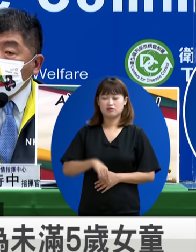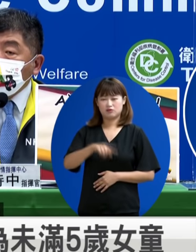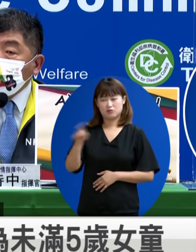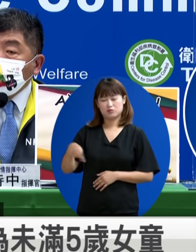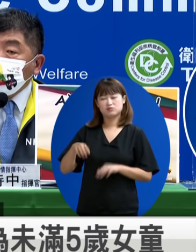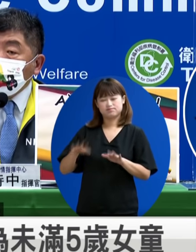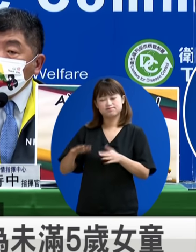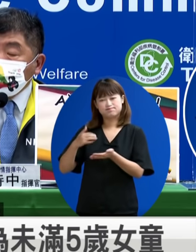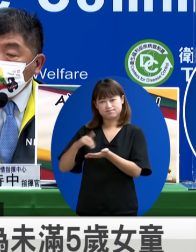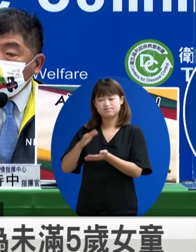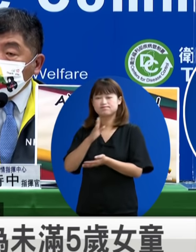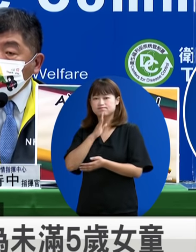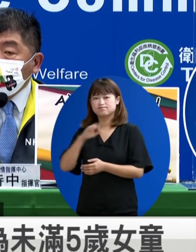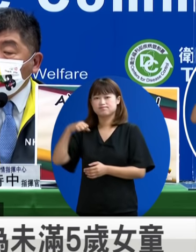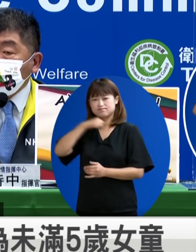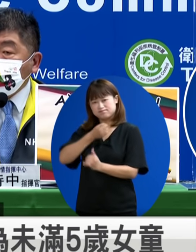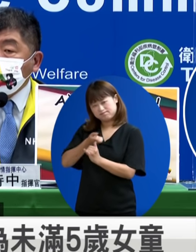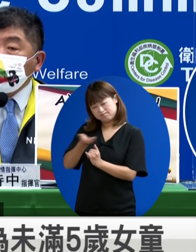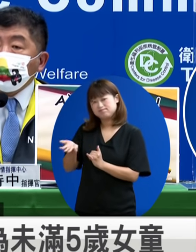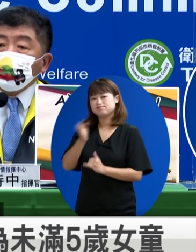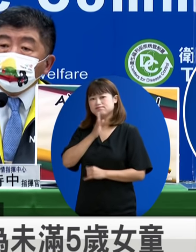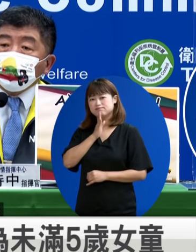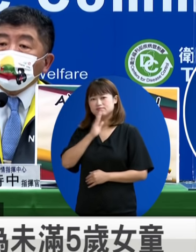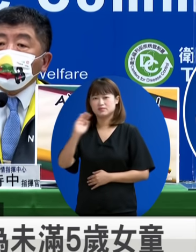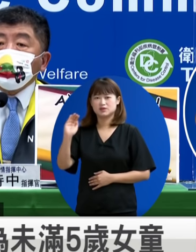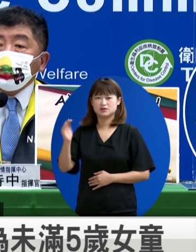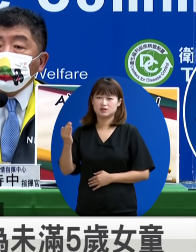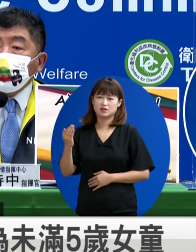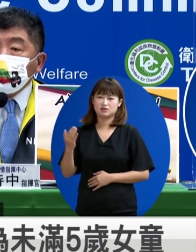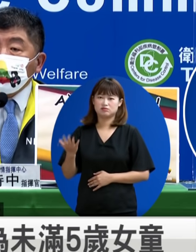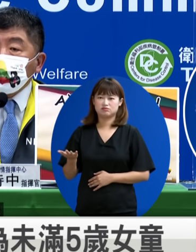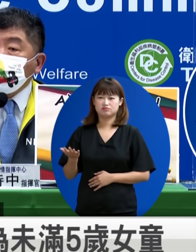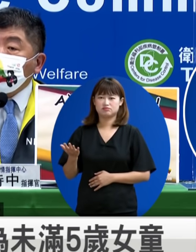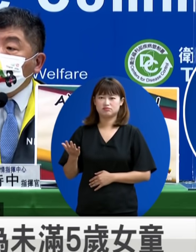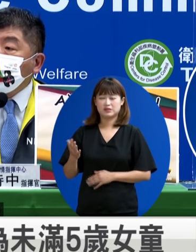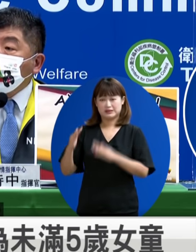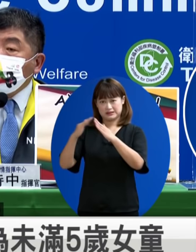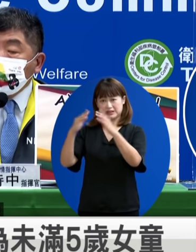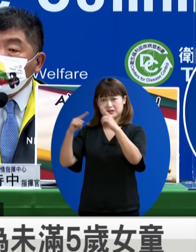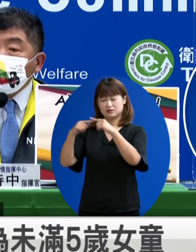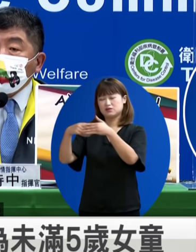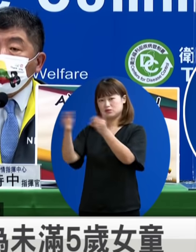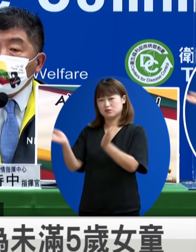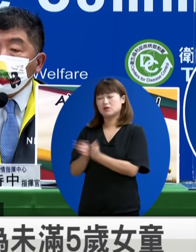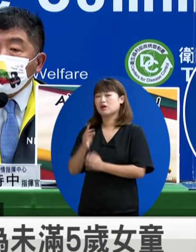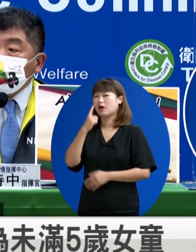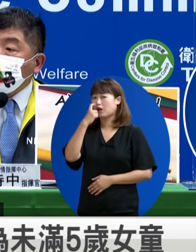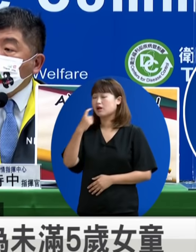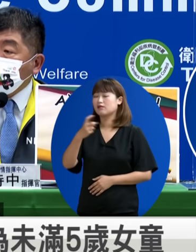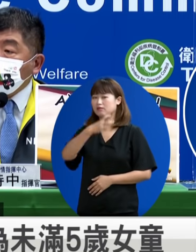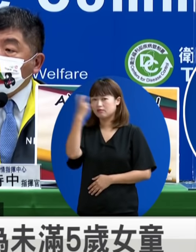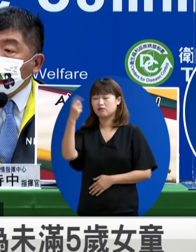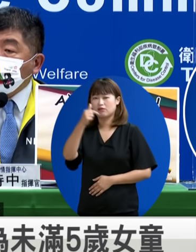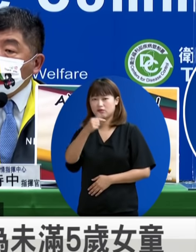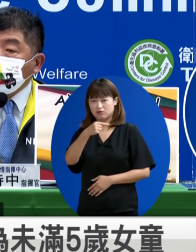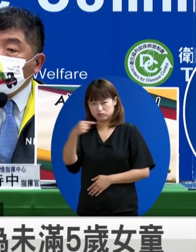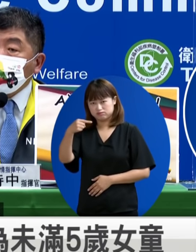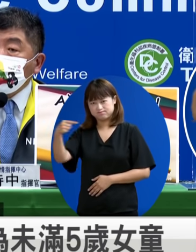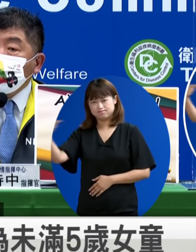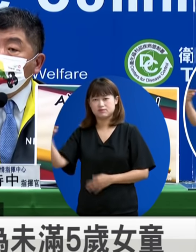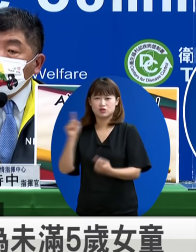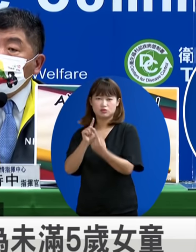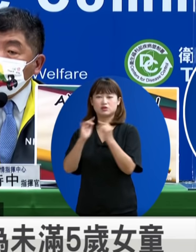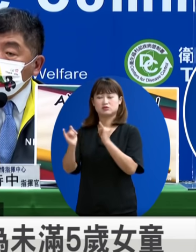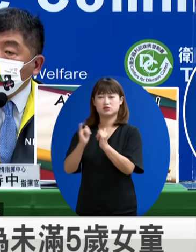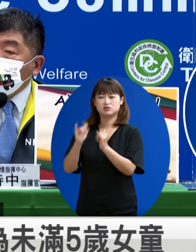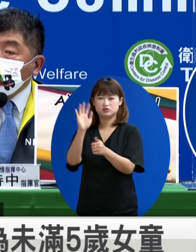为本土个案，不过基本上在家人里面都验过之后都是阴性，那基本上对社区的影响是非常的